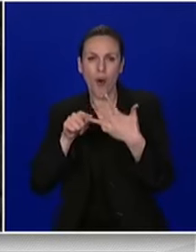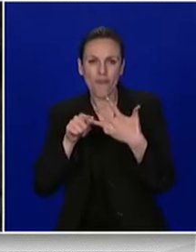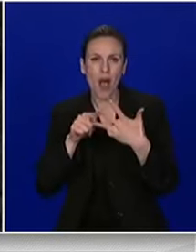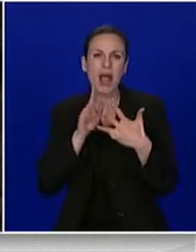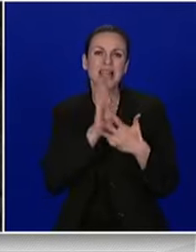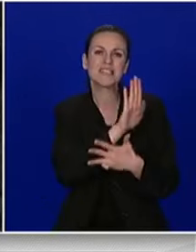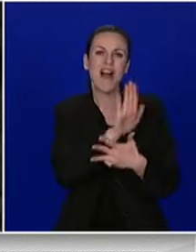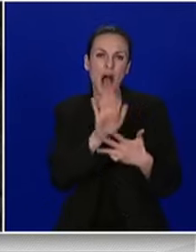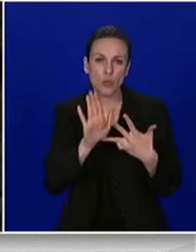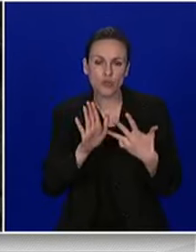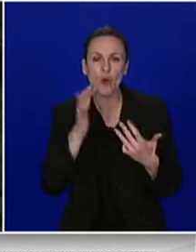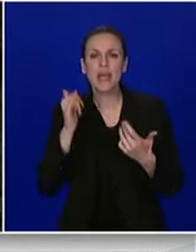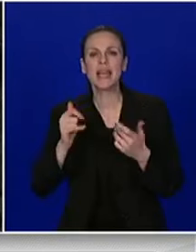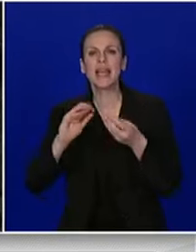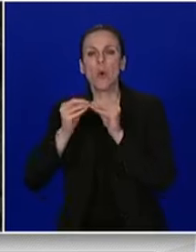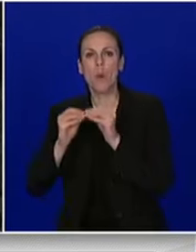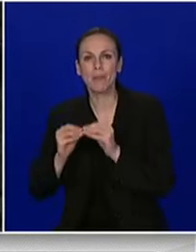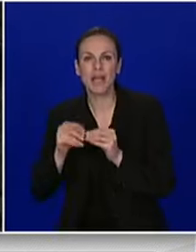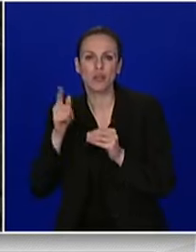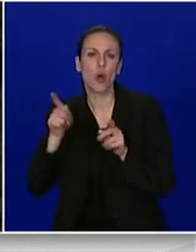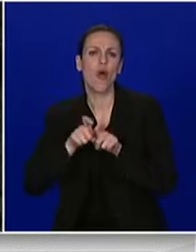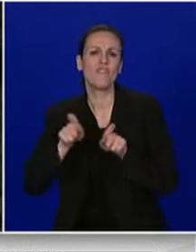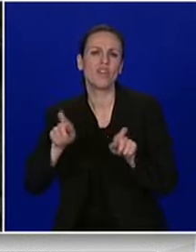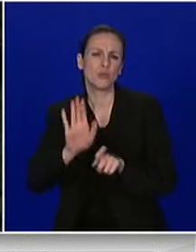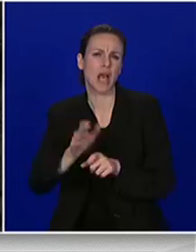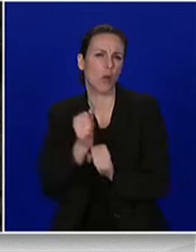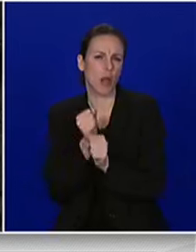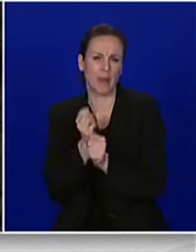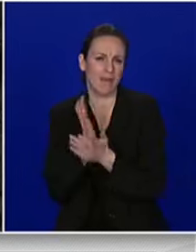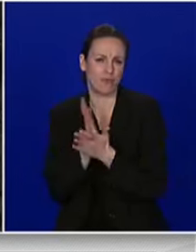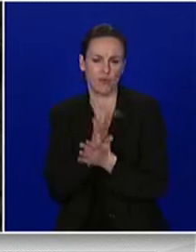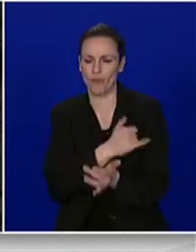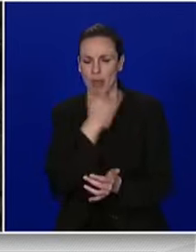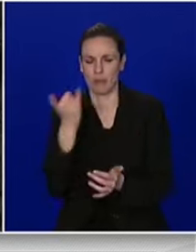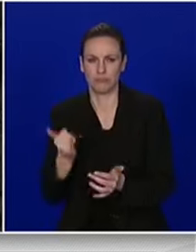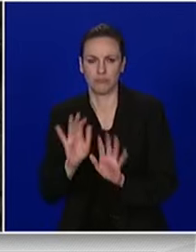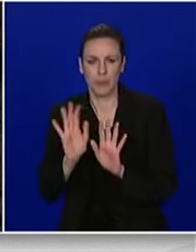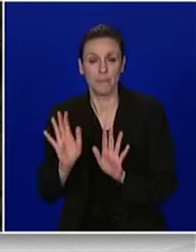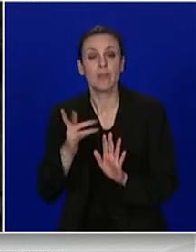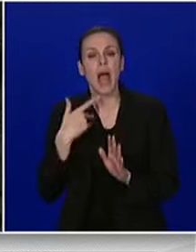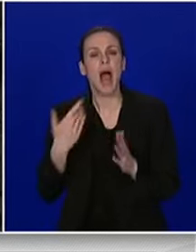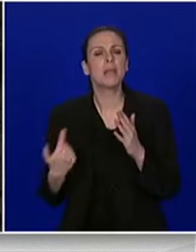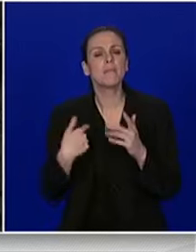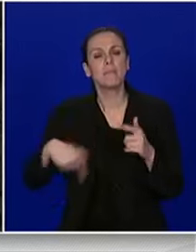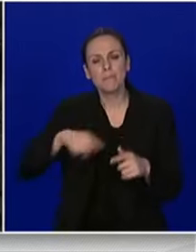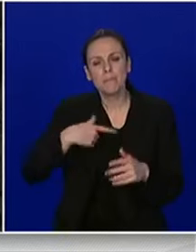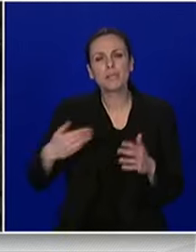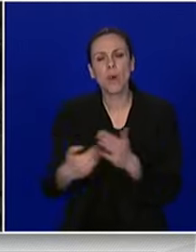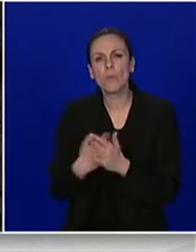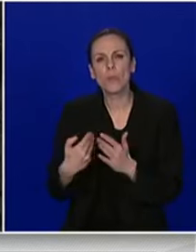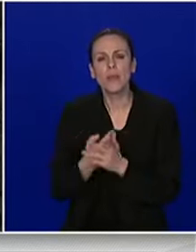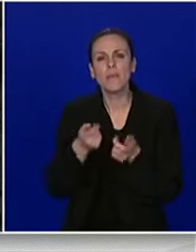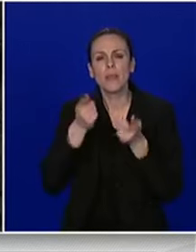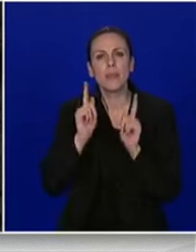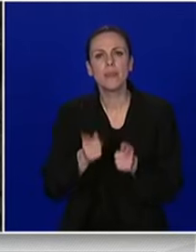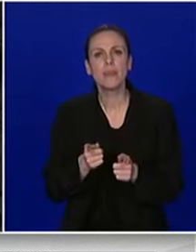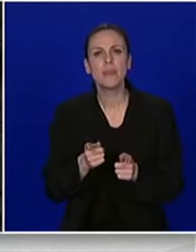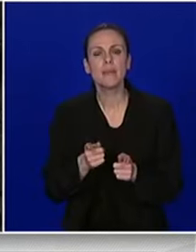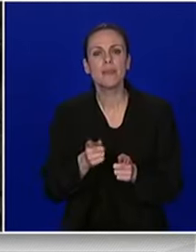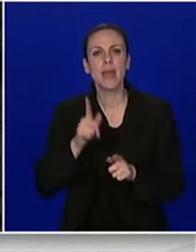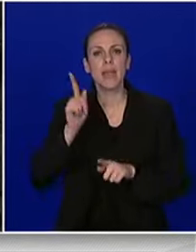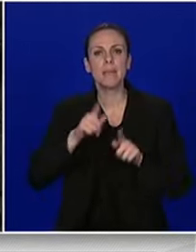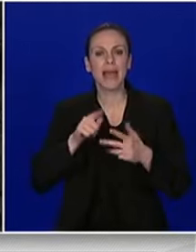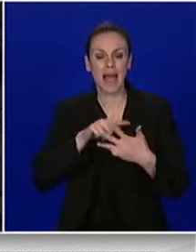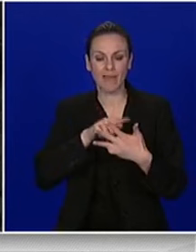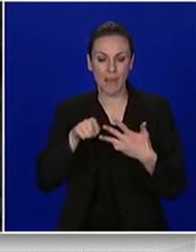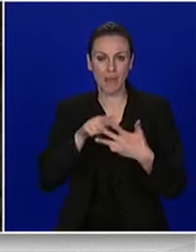što virusi redovito čine, ali ono što smo više puta govorili, ne mora nužno neka